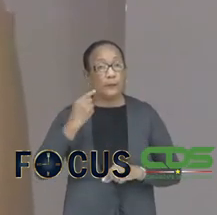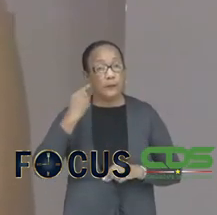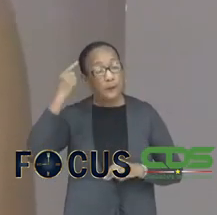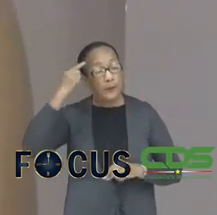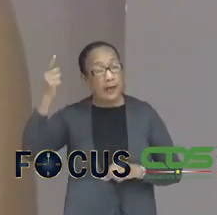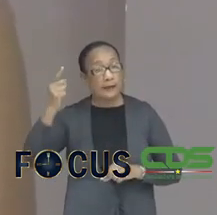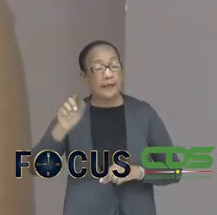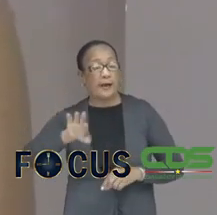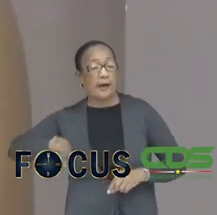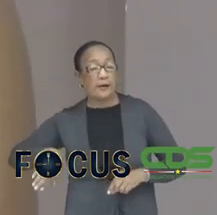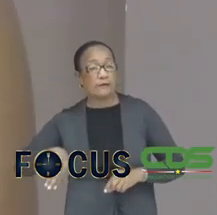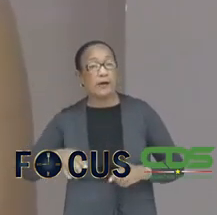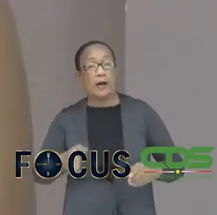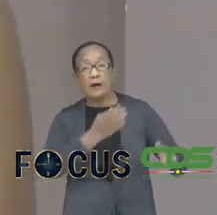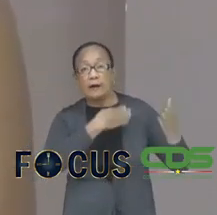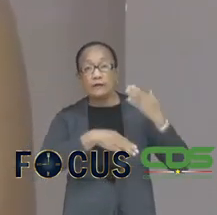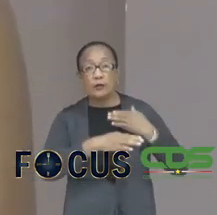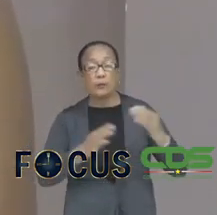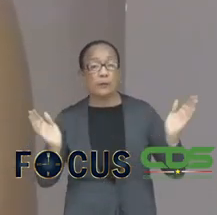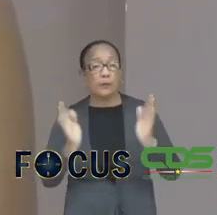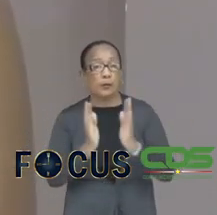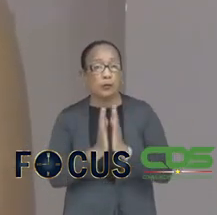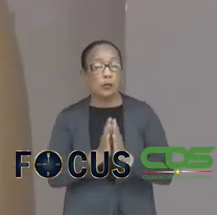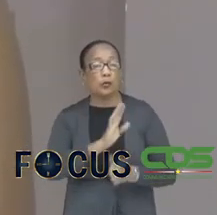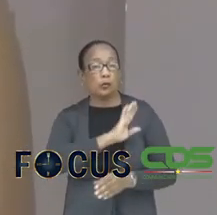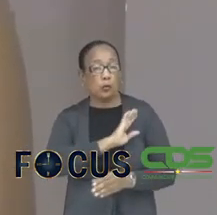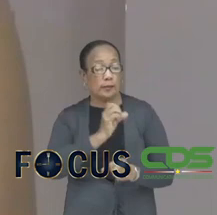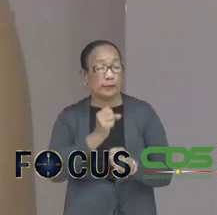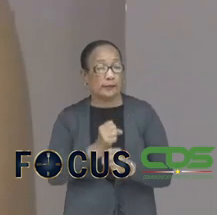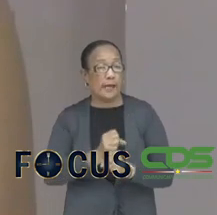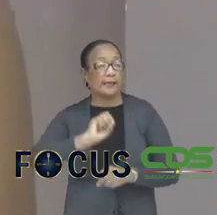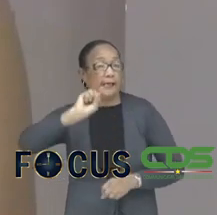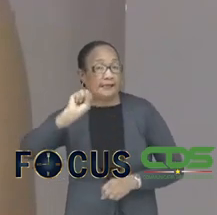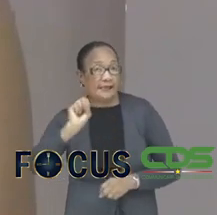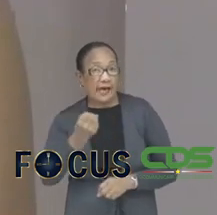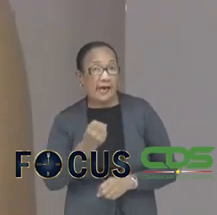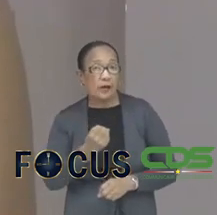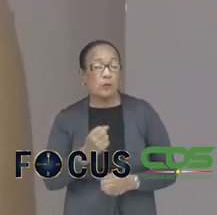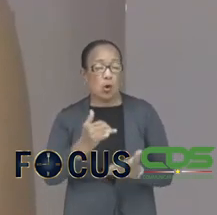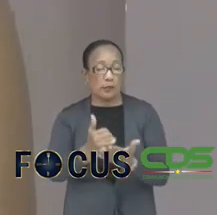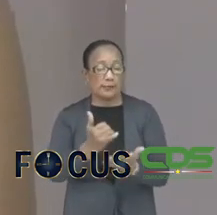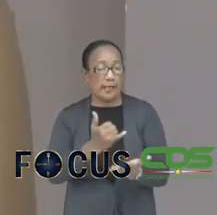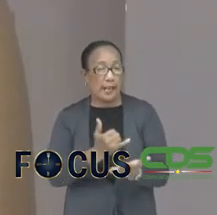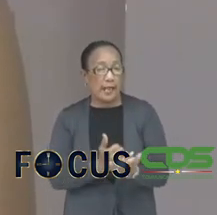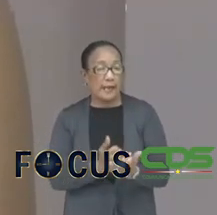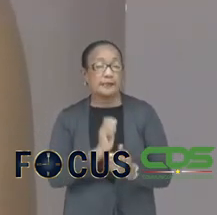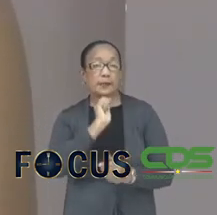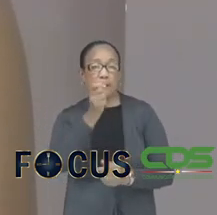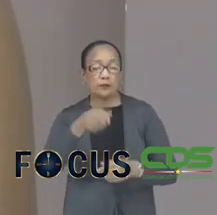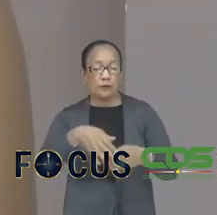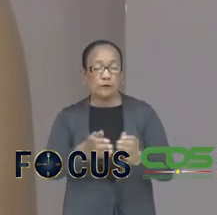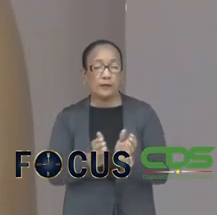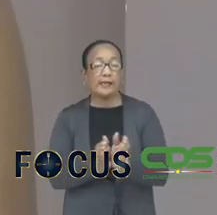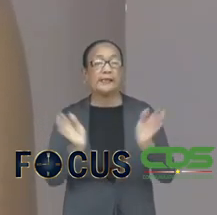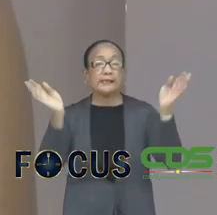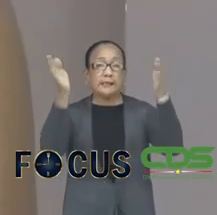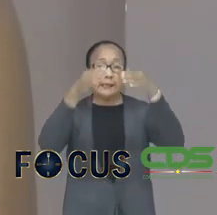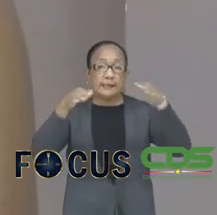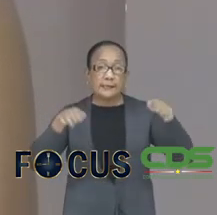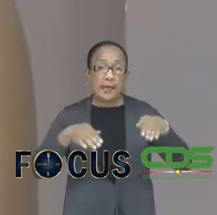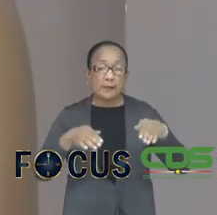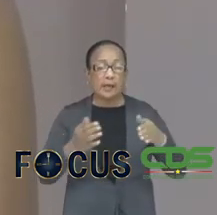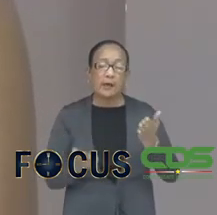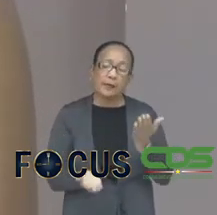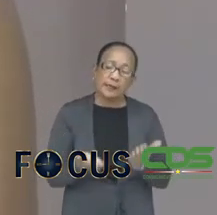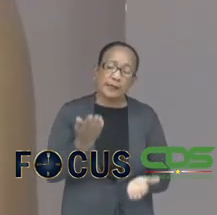afgelopen periode zijn wij hier ook heel druk mee bezig geweest, vandaar dat ook onze laatste persconferentie in december is geweest. We hebben geëvalueerd,